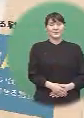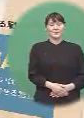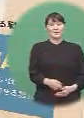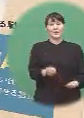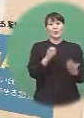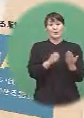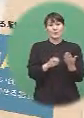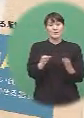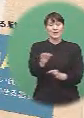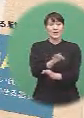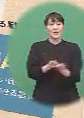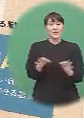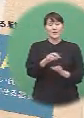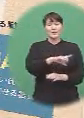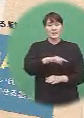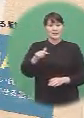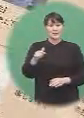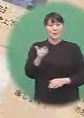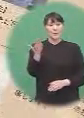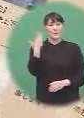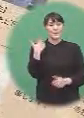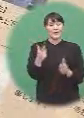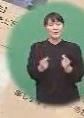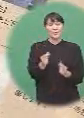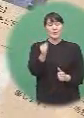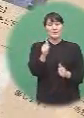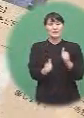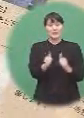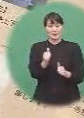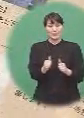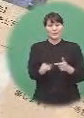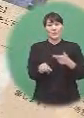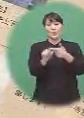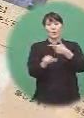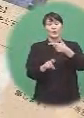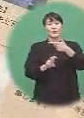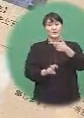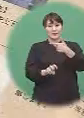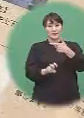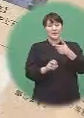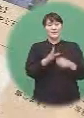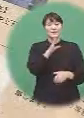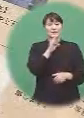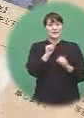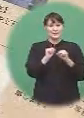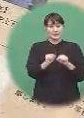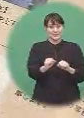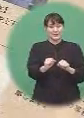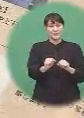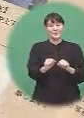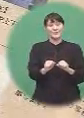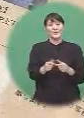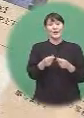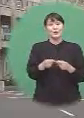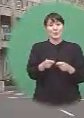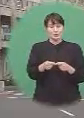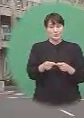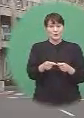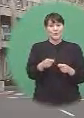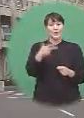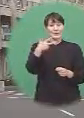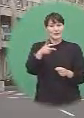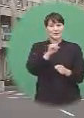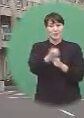市では法律や経済などの従来型の試験も20jun に実施します詳しくは